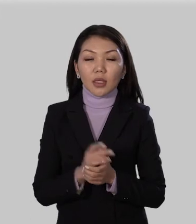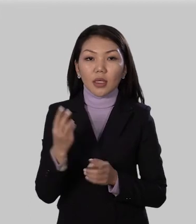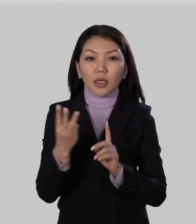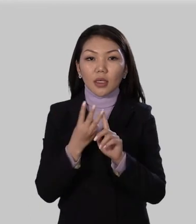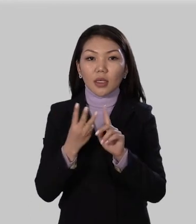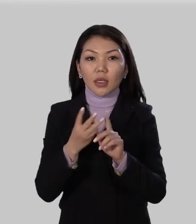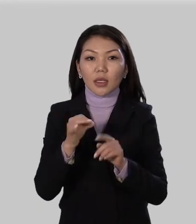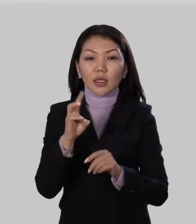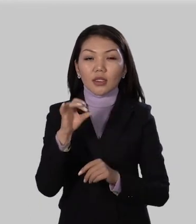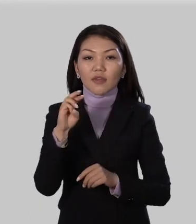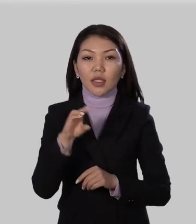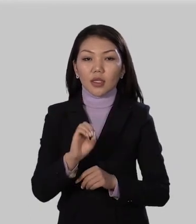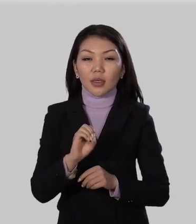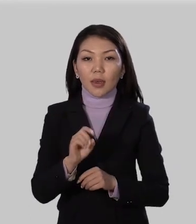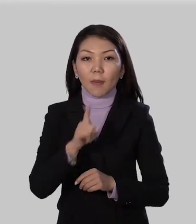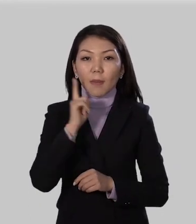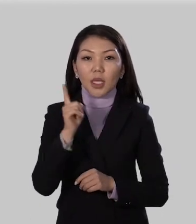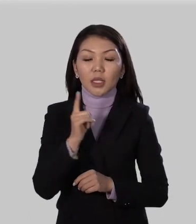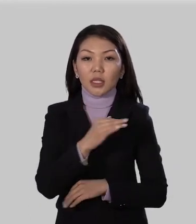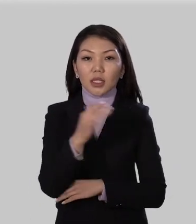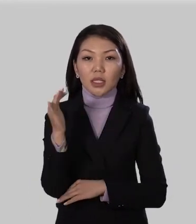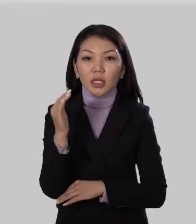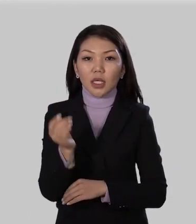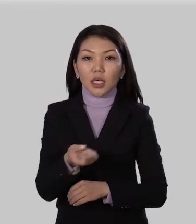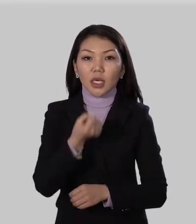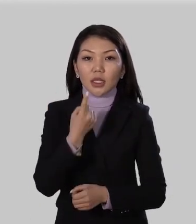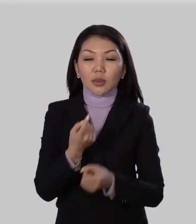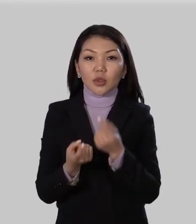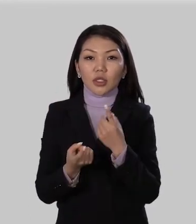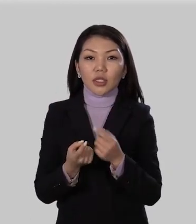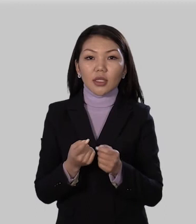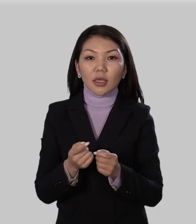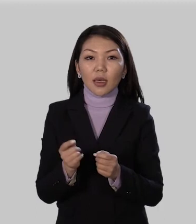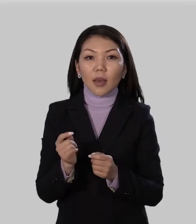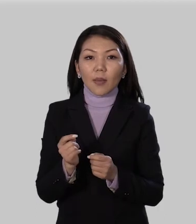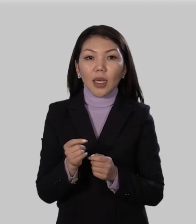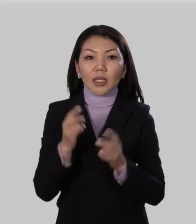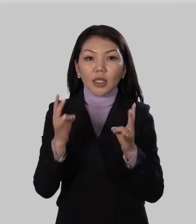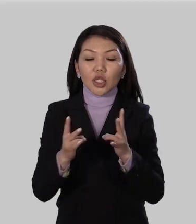На рассвете молодые деревья распустили маленькие нежные цветочки.